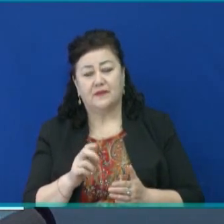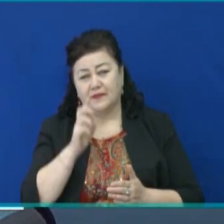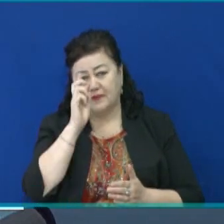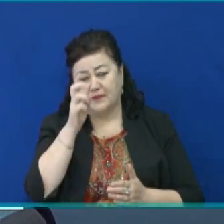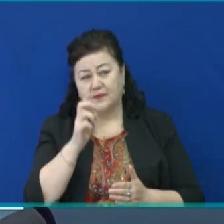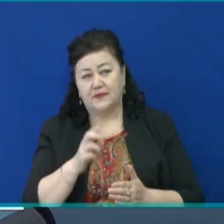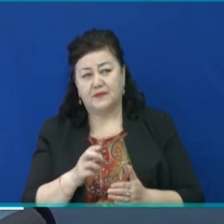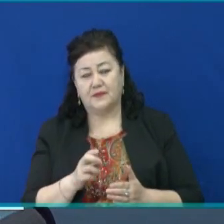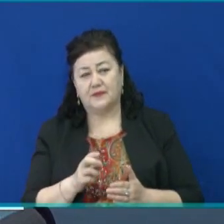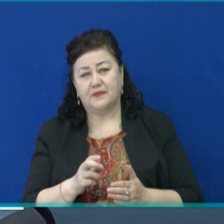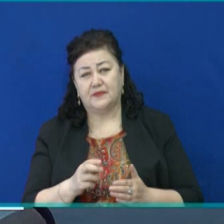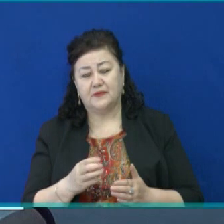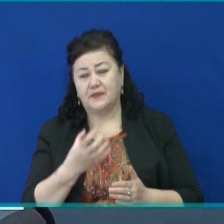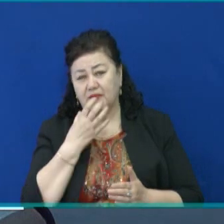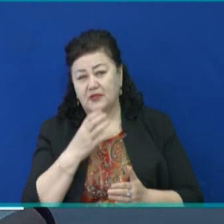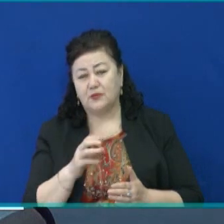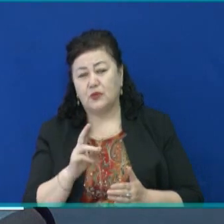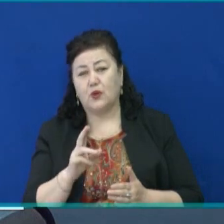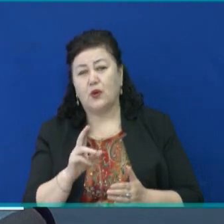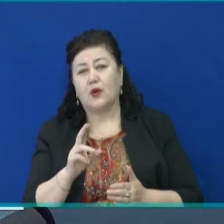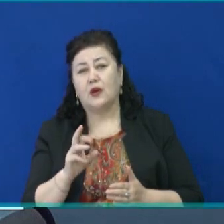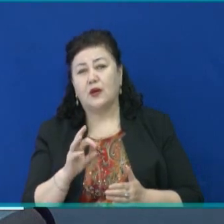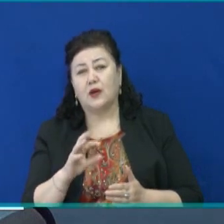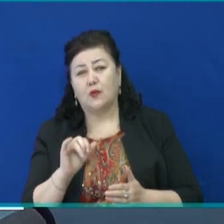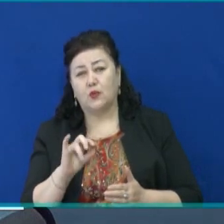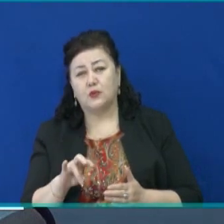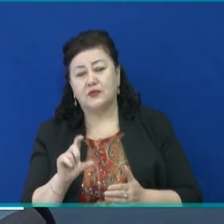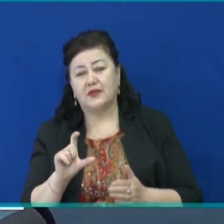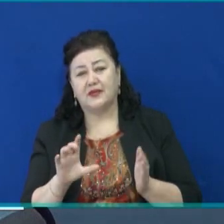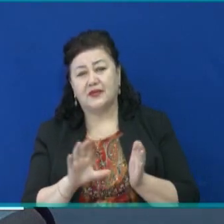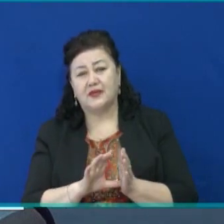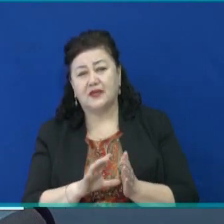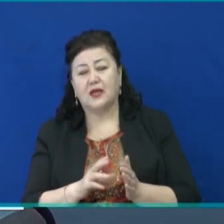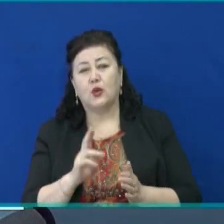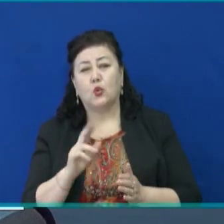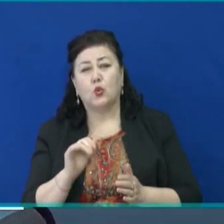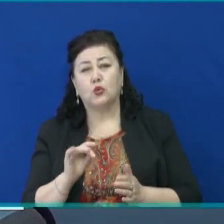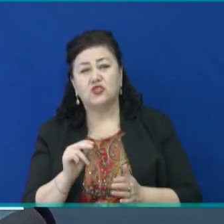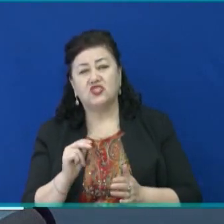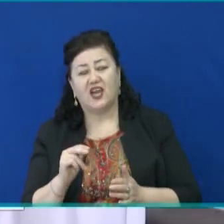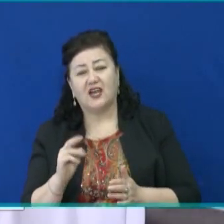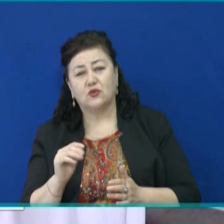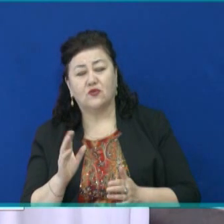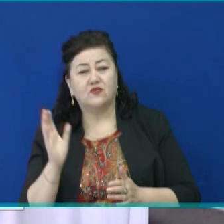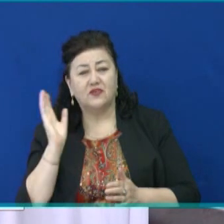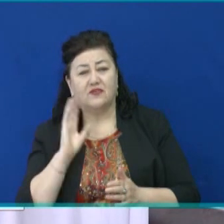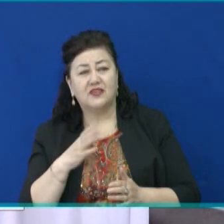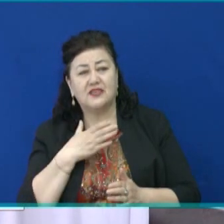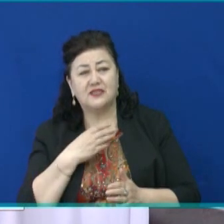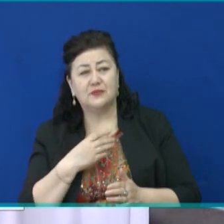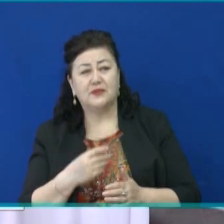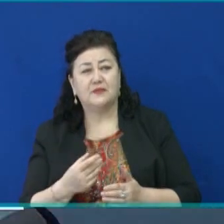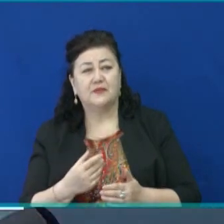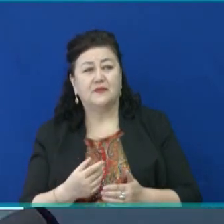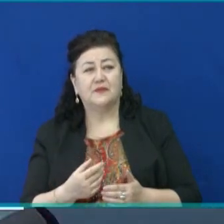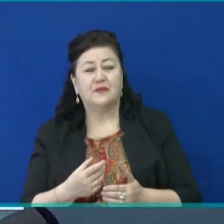государственное коммунальное предприятие «Теплокоммунэнерго», «Семей водоканал», «Курчатов водоканал» и «Аягоссу». Прежде